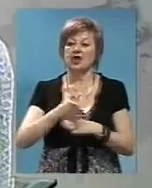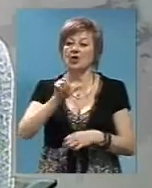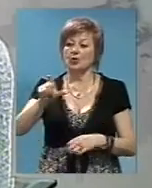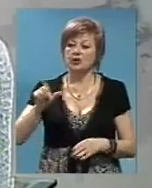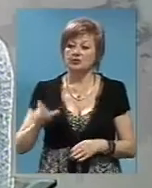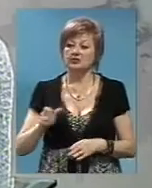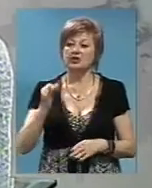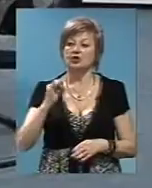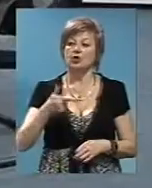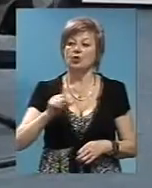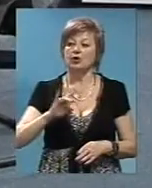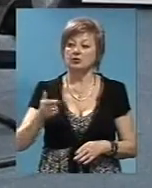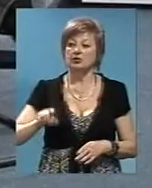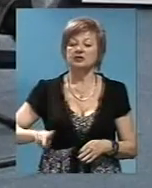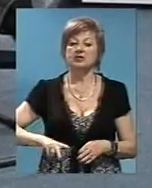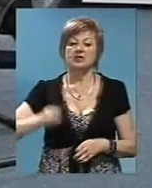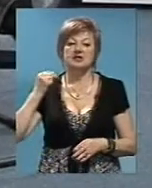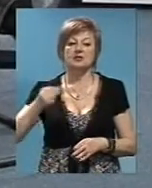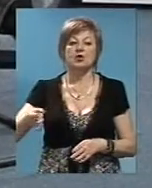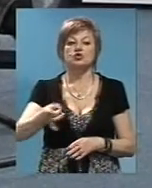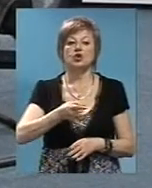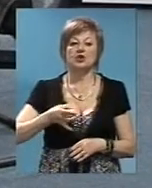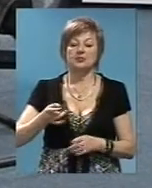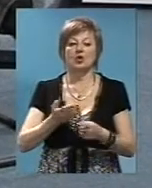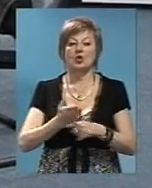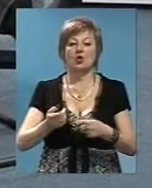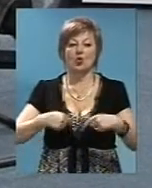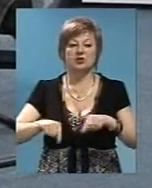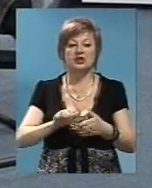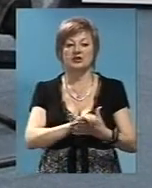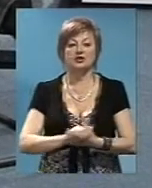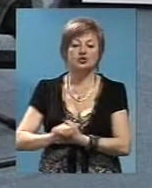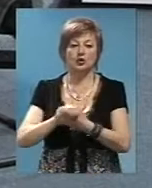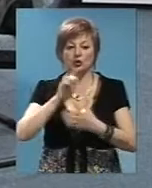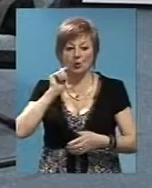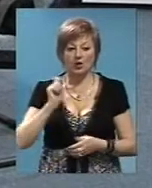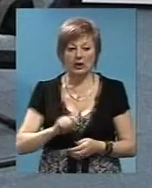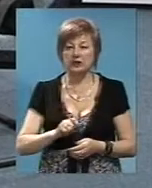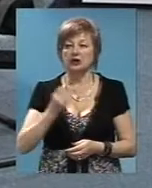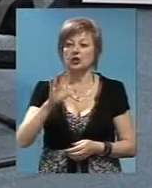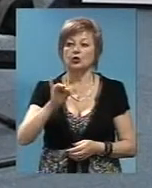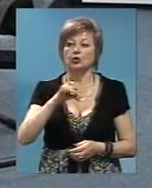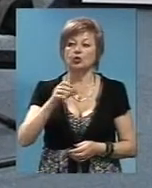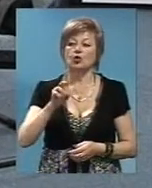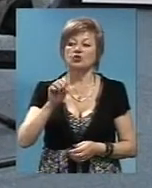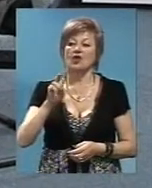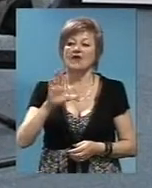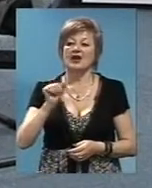студії Ігор Бірюков, директор Запорізького регіонального відділення Асоціації міст України, і Юрій